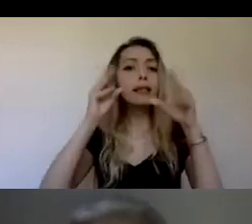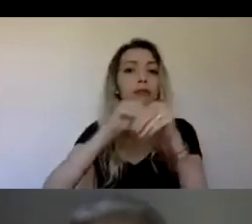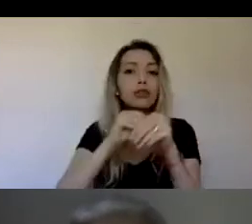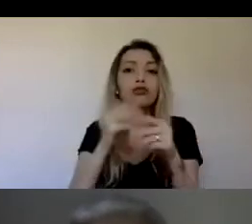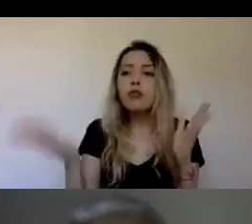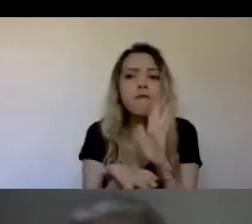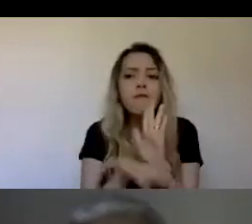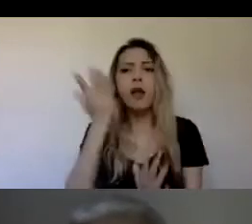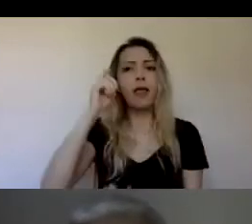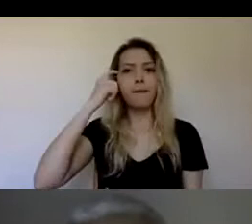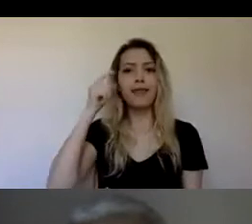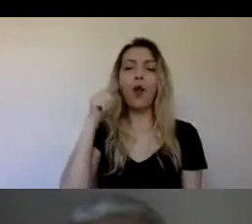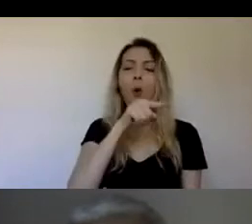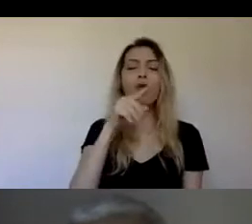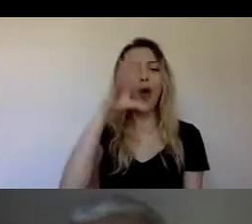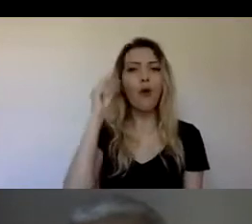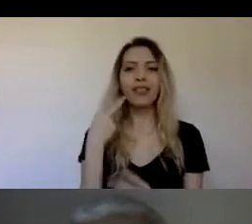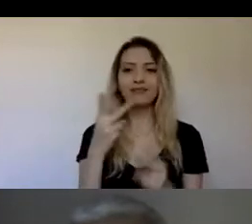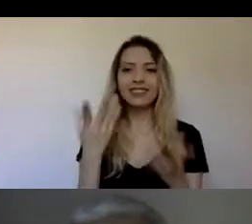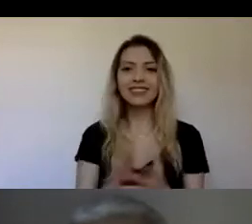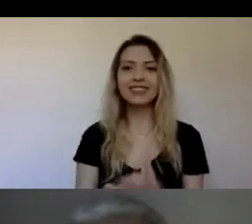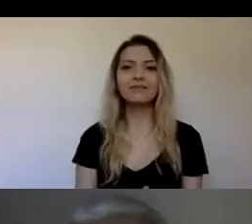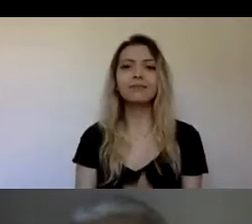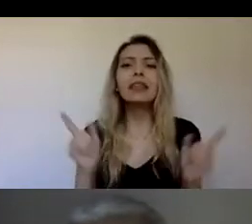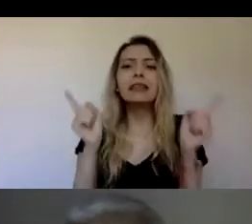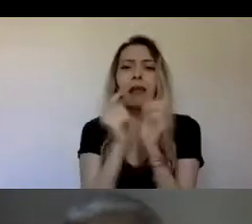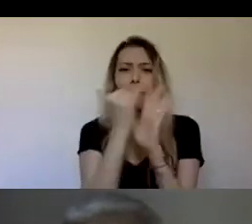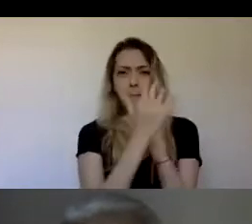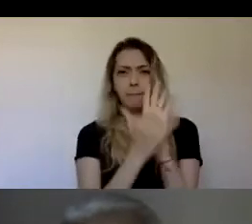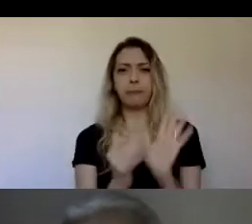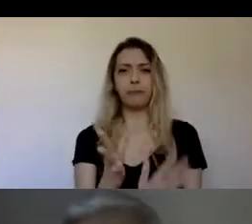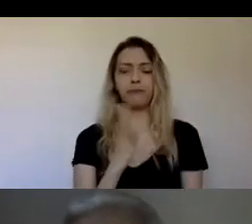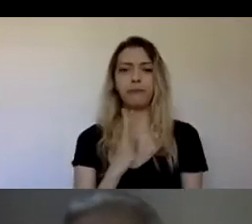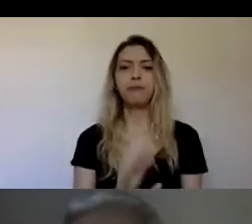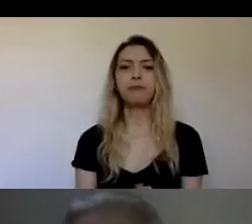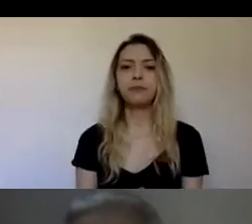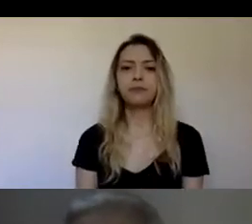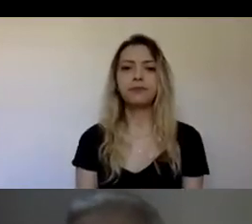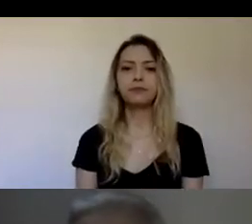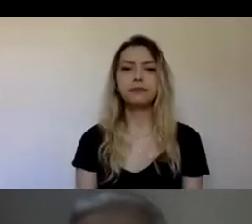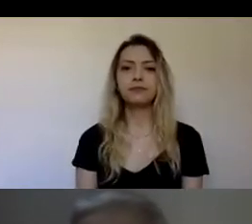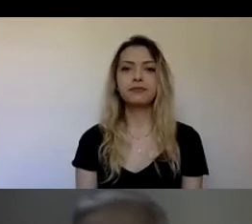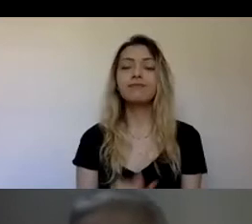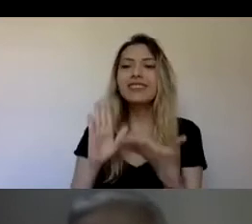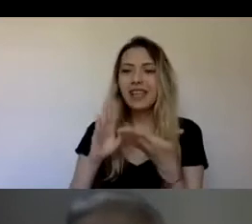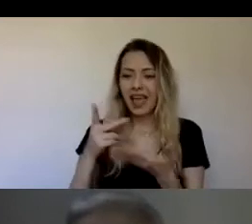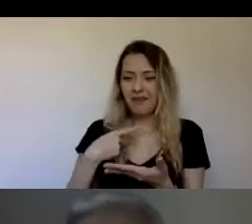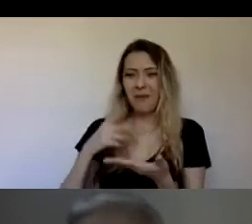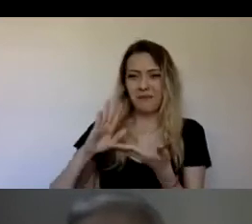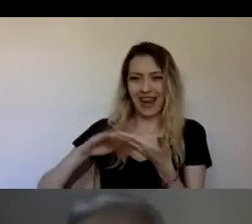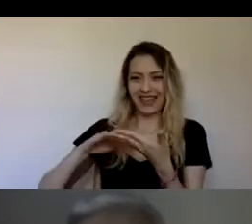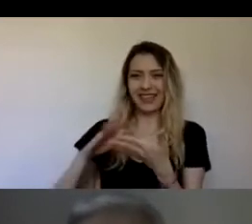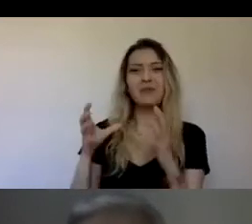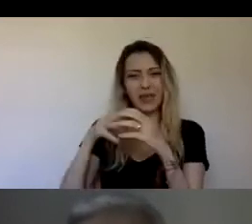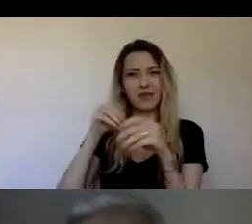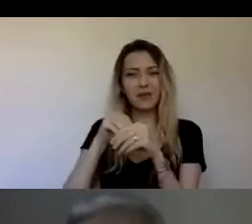alabilirsiniz. Kısa bir, küçük bir anketimiz olacak. Arkadaşlarımdan rica ediyorum bu anketi